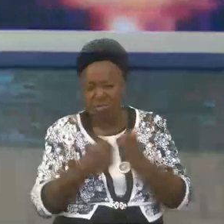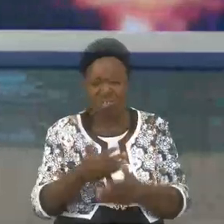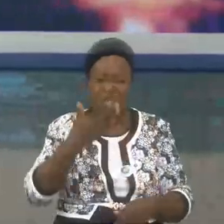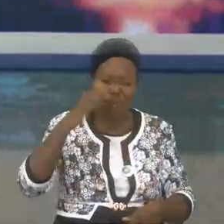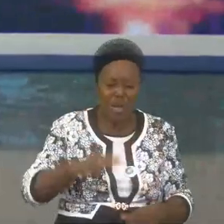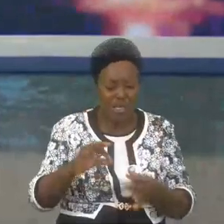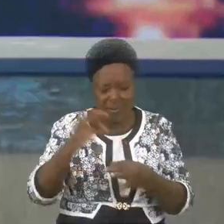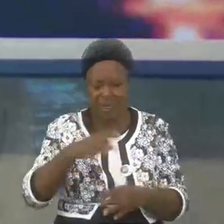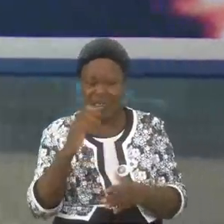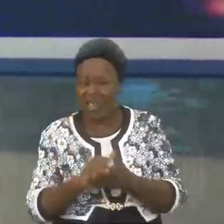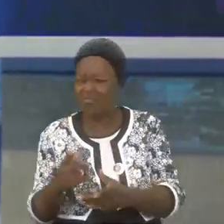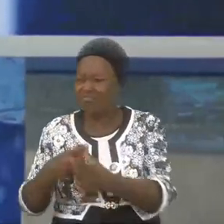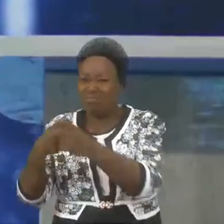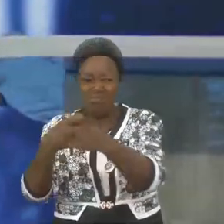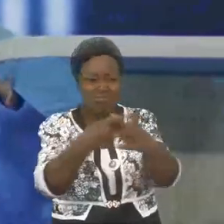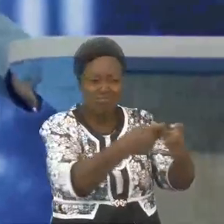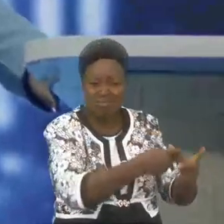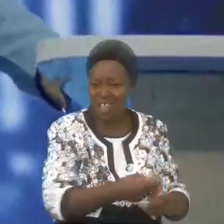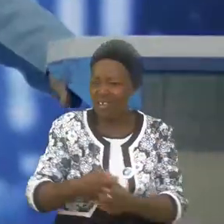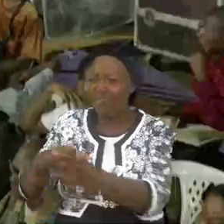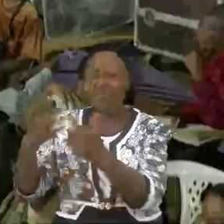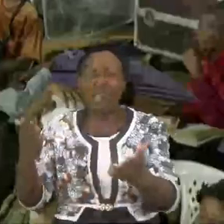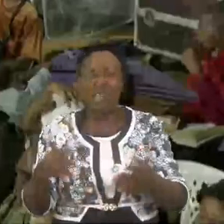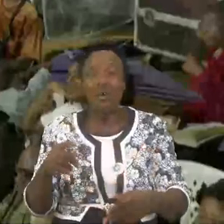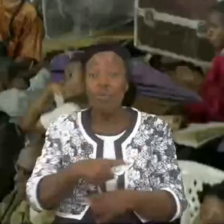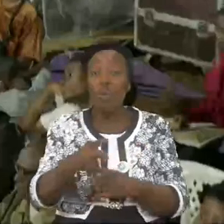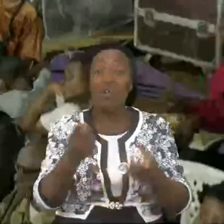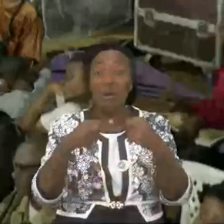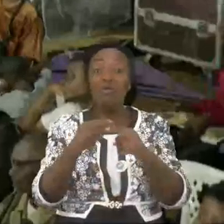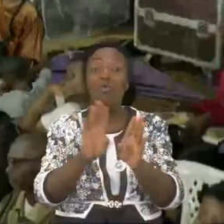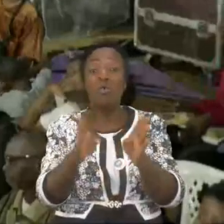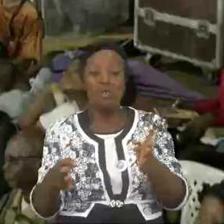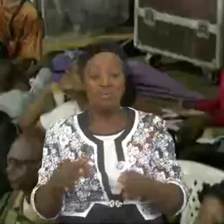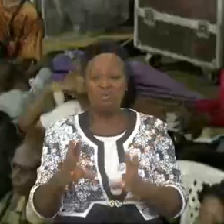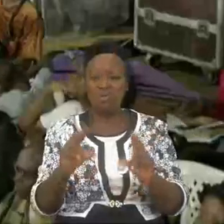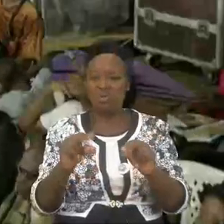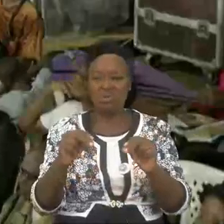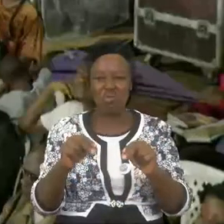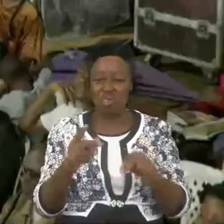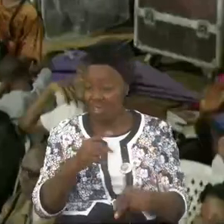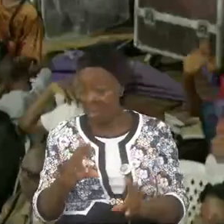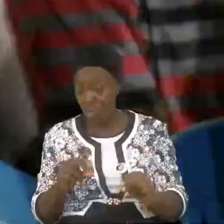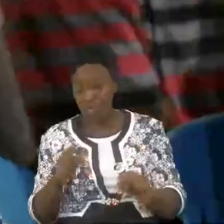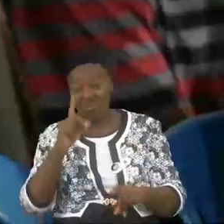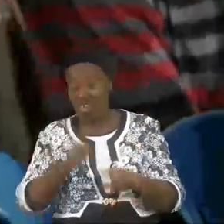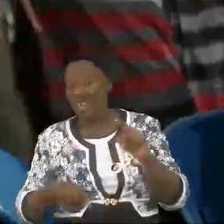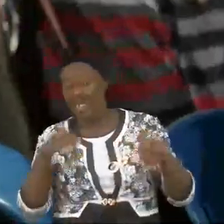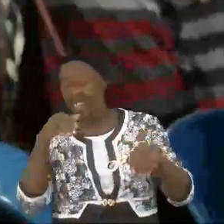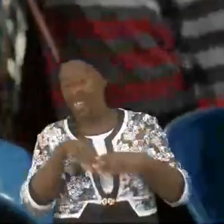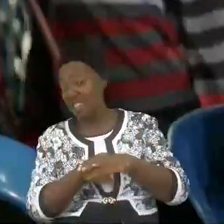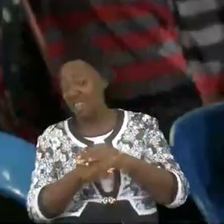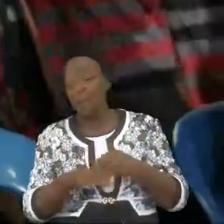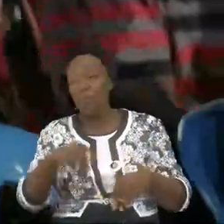ces puissances maléfiques qui courent par-ci, par-là, quand ils viendront devant toi. C'est une zone